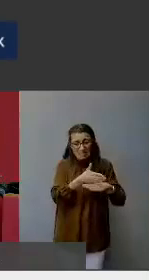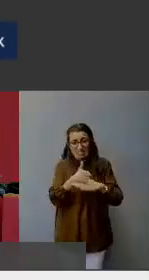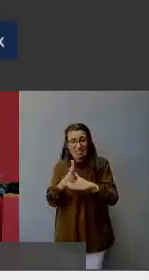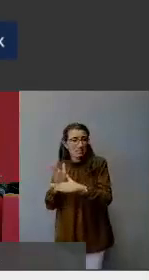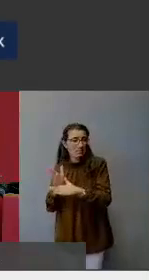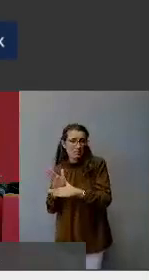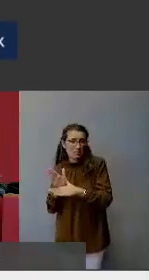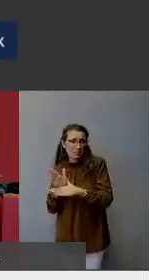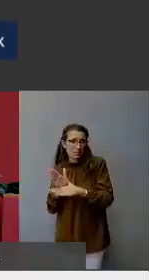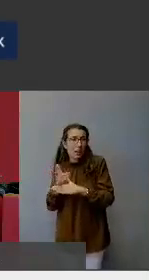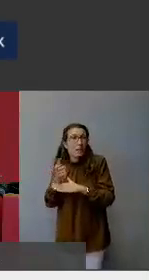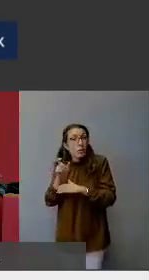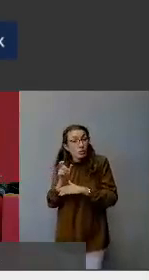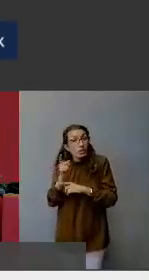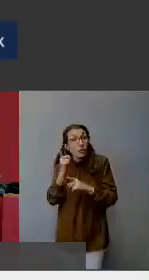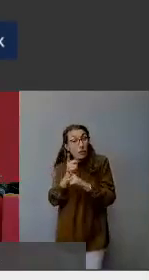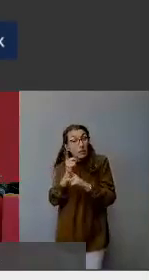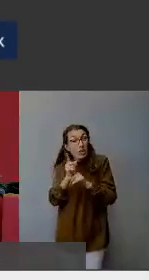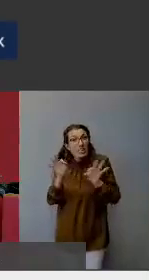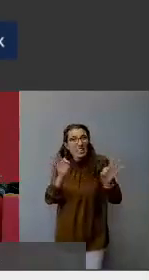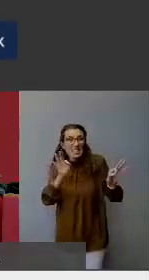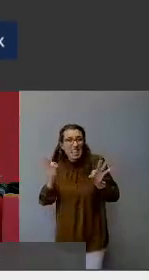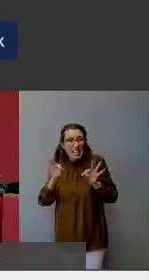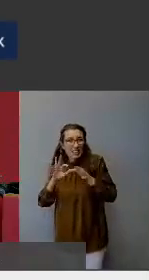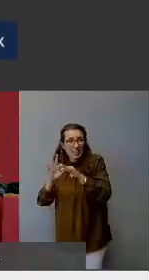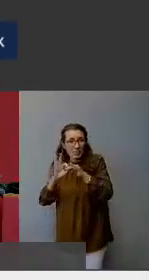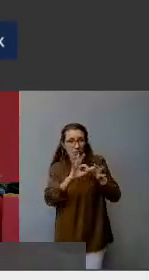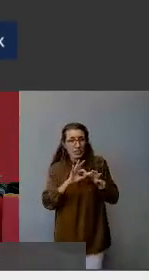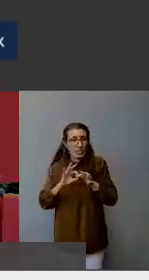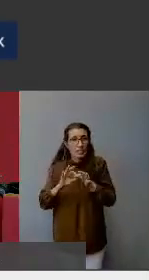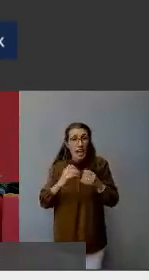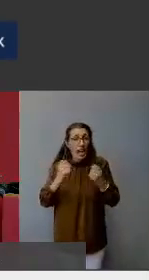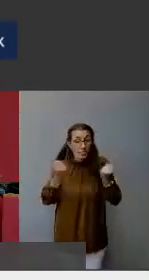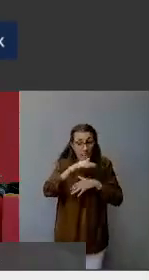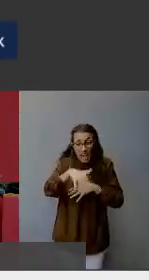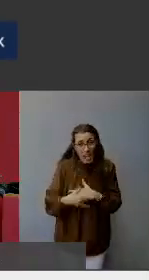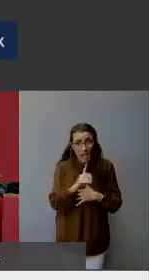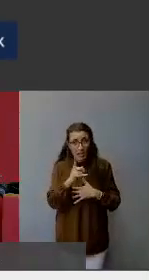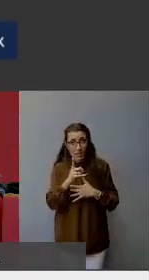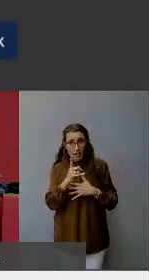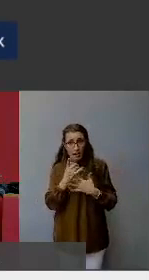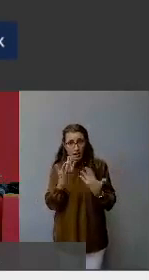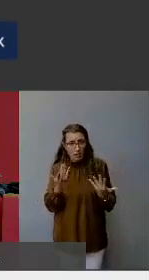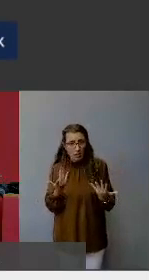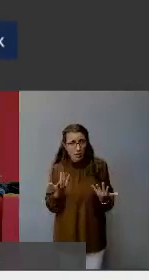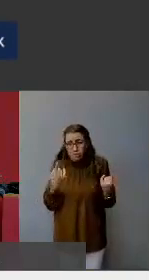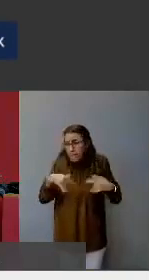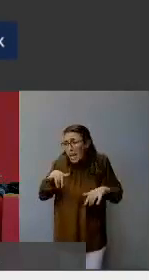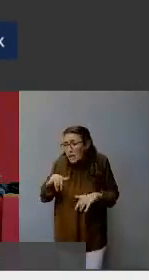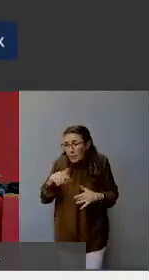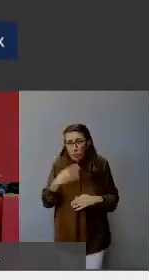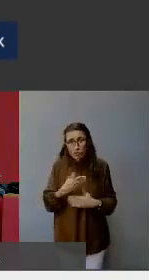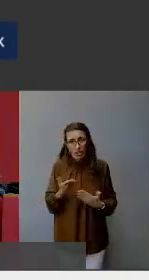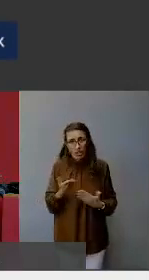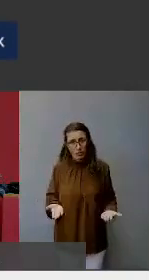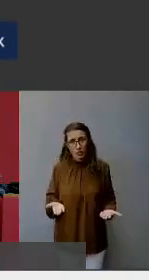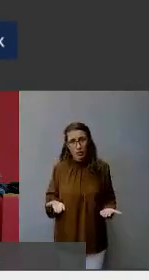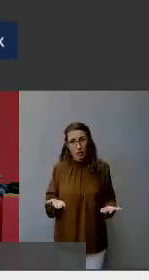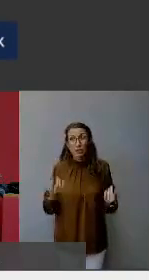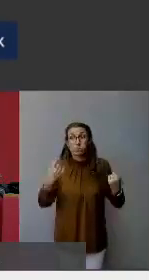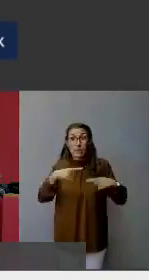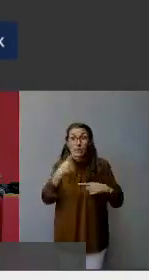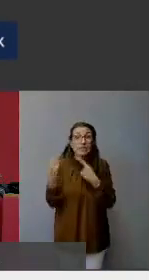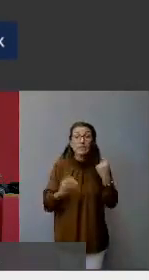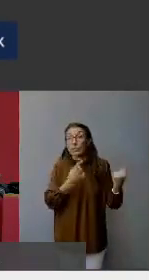strategico per la città e non è un altra attività non è un altra istituzione el aeroporto di genova e in questo caso